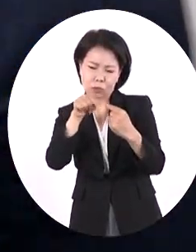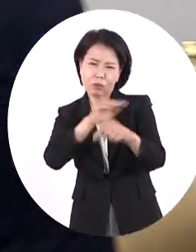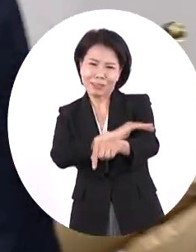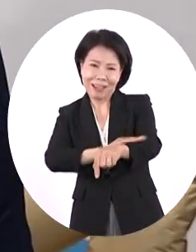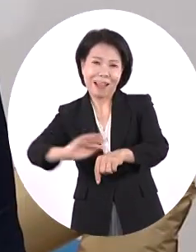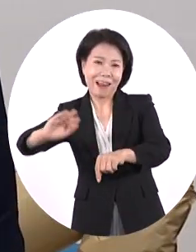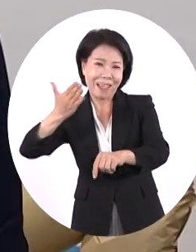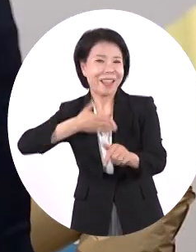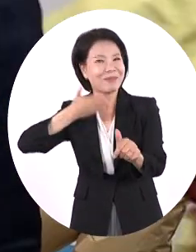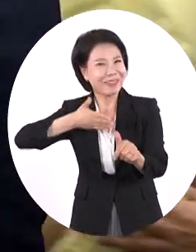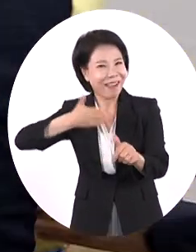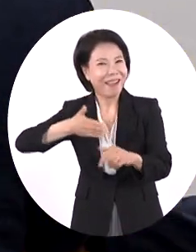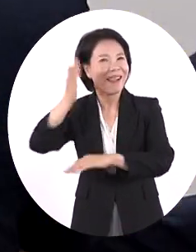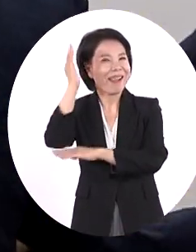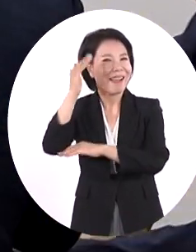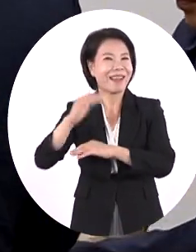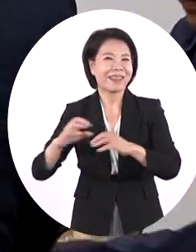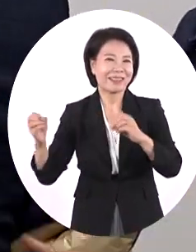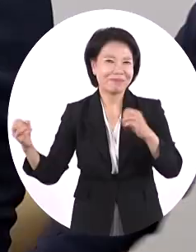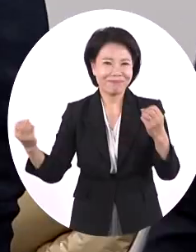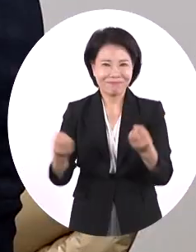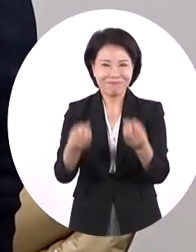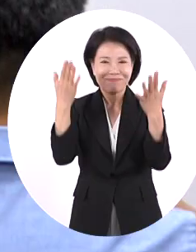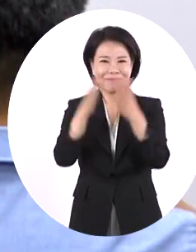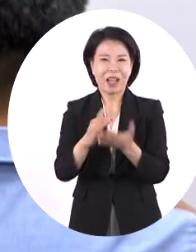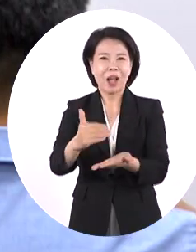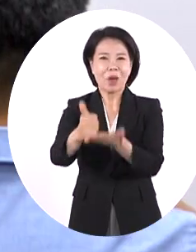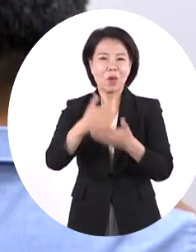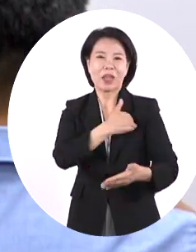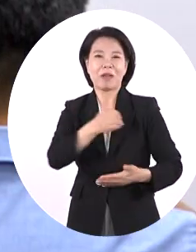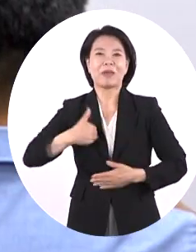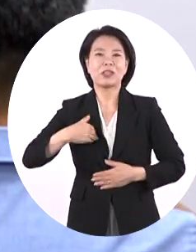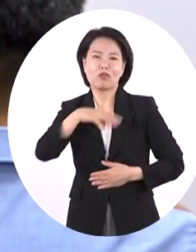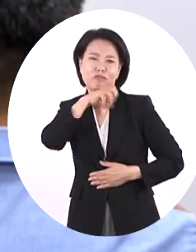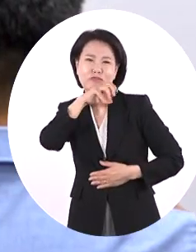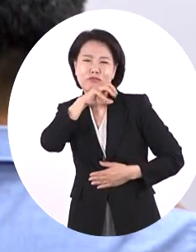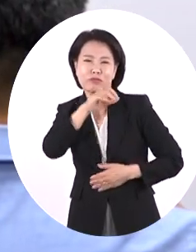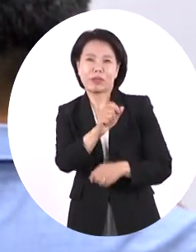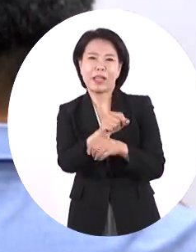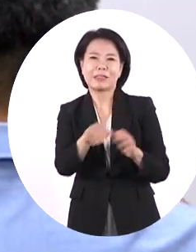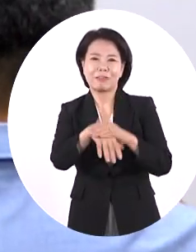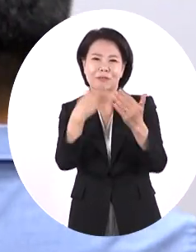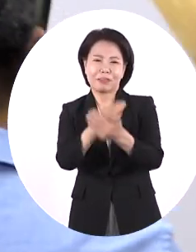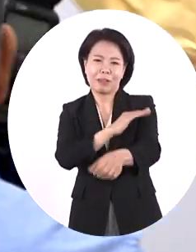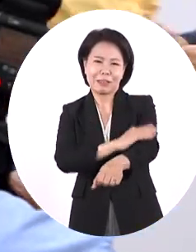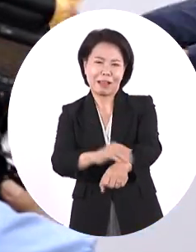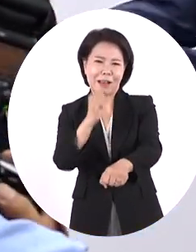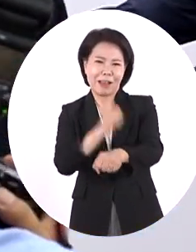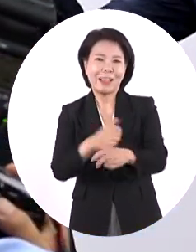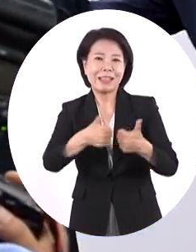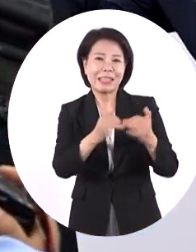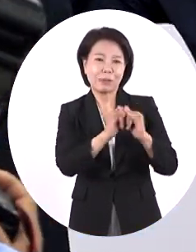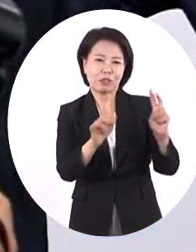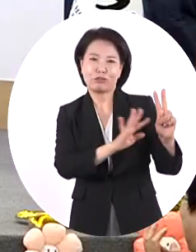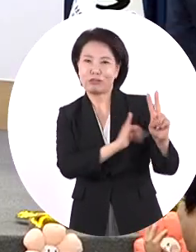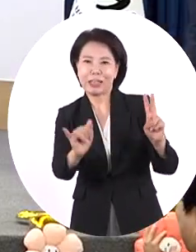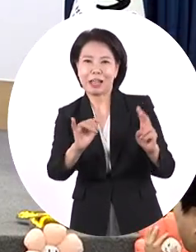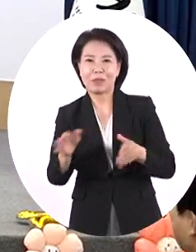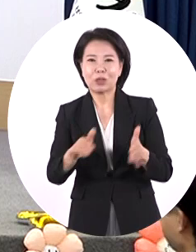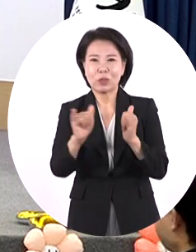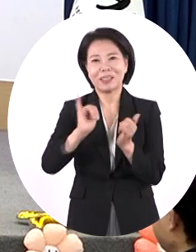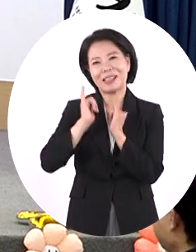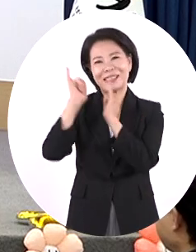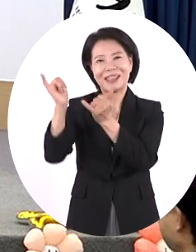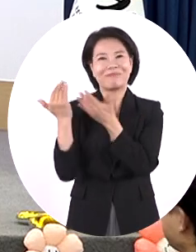소통의 시간을 가졌는데요. 이 자리에서는 고객만족 민원행정구현에 기여한 상담사 2명에게